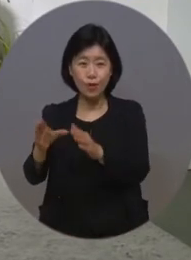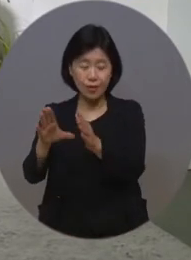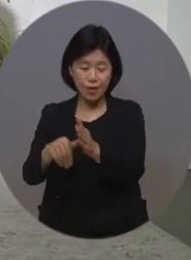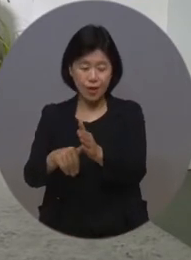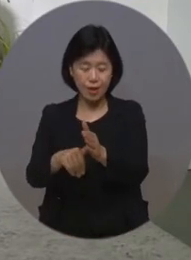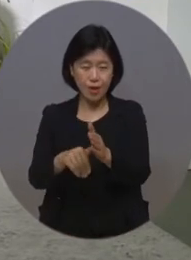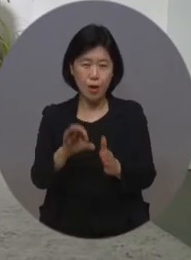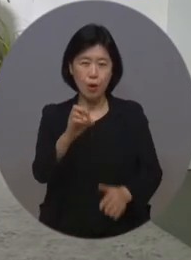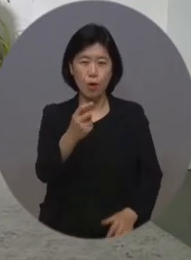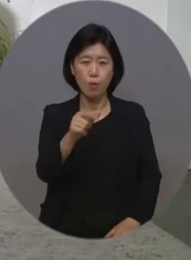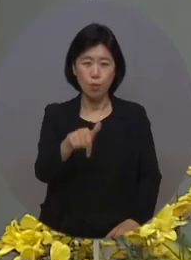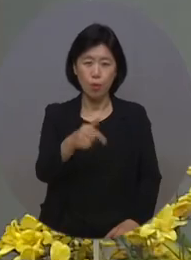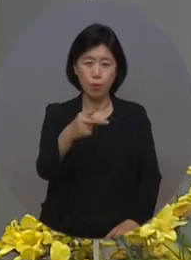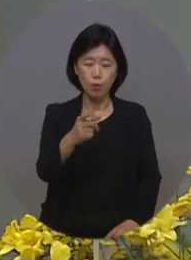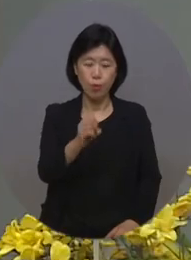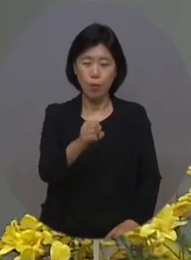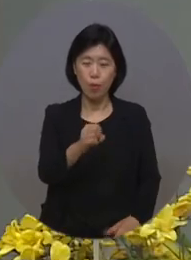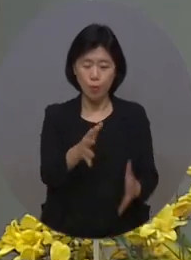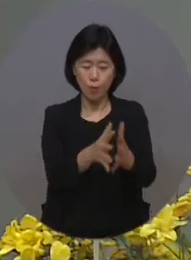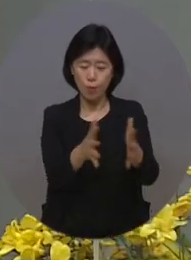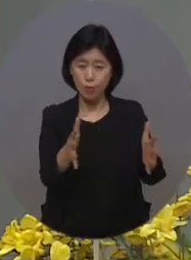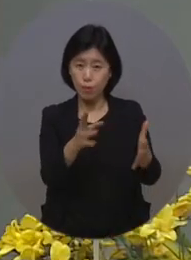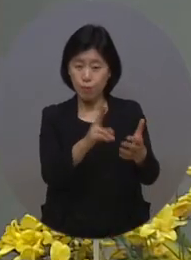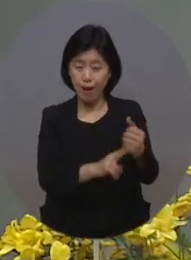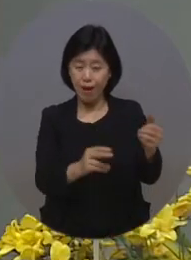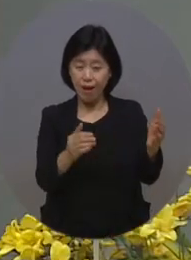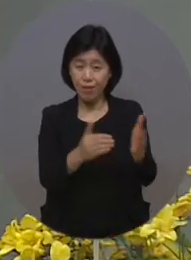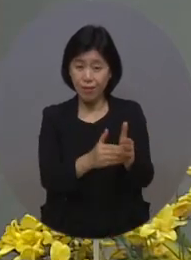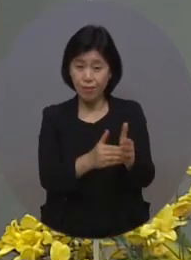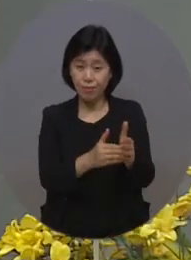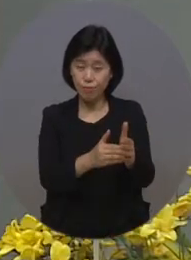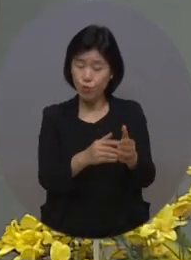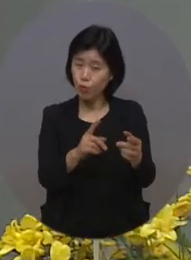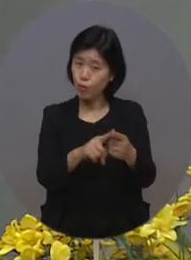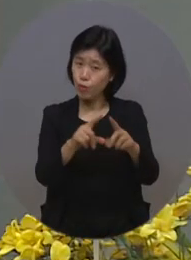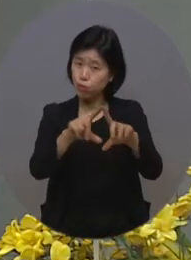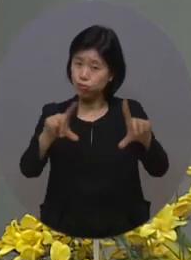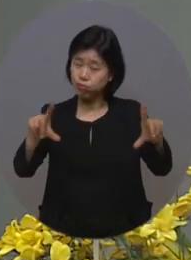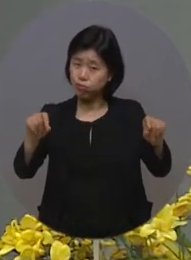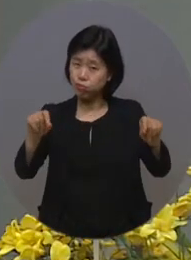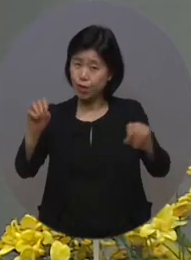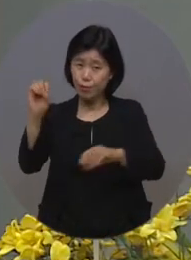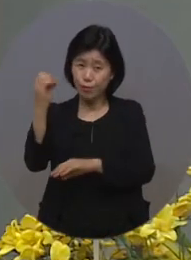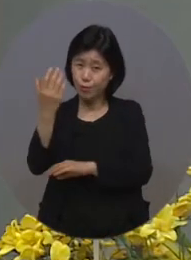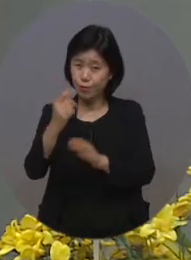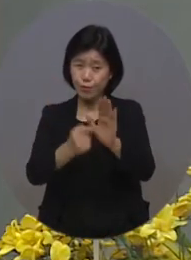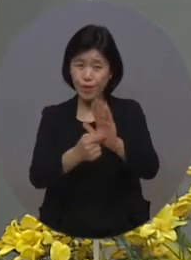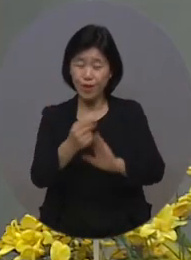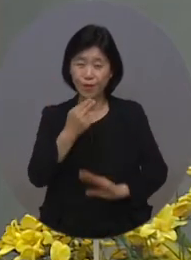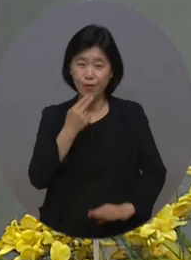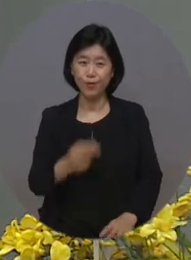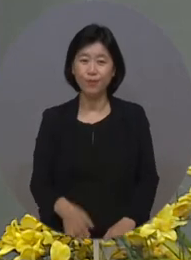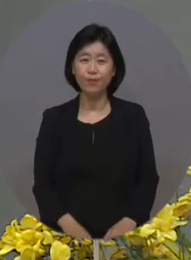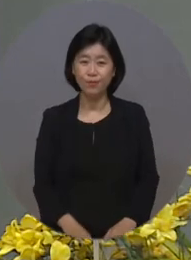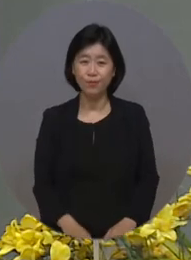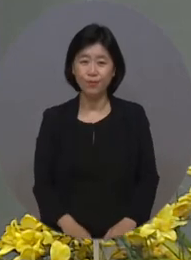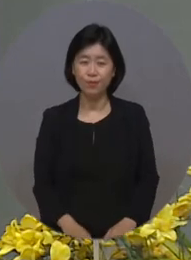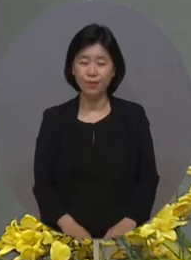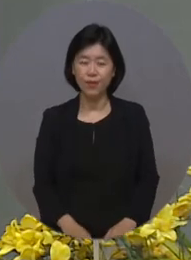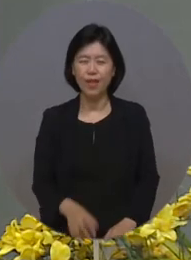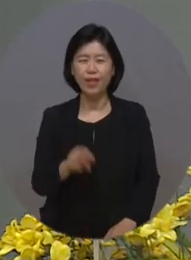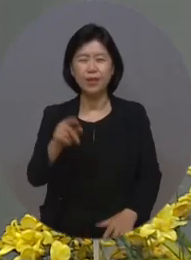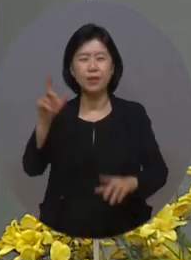뭐 재테크 생각도 안하고 으 그게 너무 상식적인 거니까 뉴스가 안돼 아 거야 근데 그런 모습을 보면서 따님이